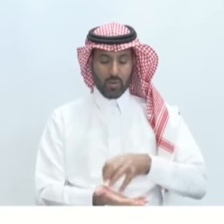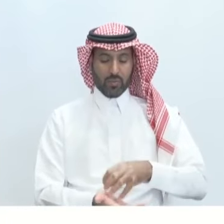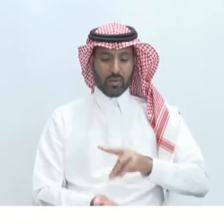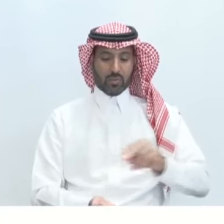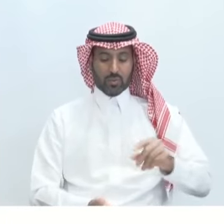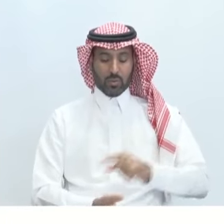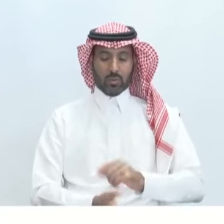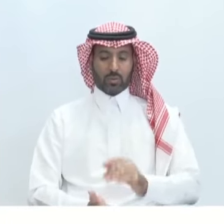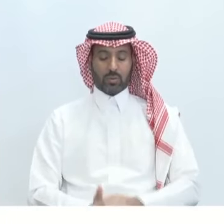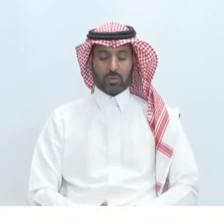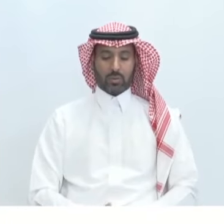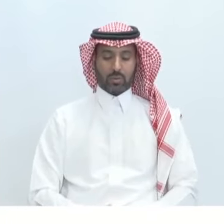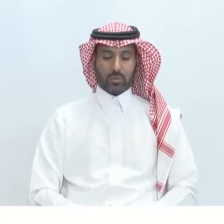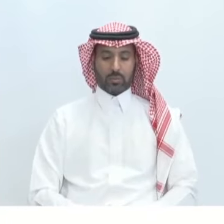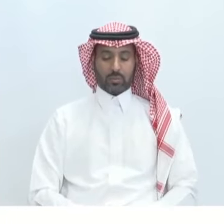نفس الوقت